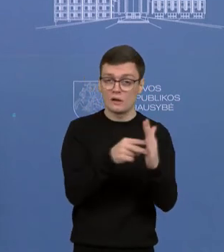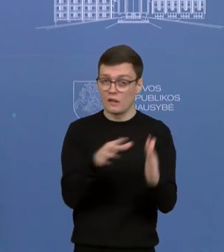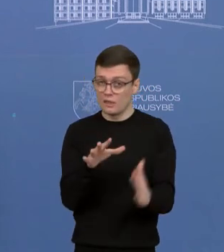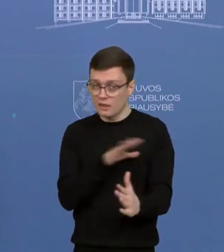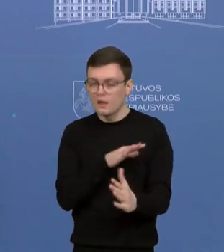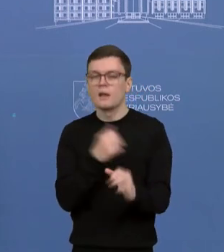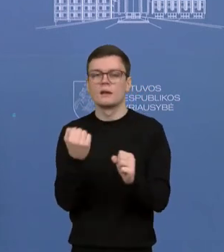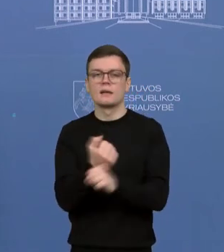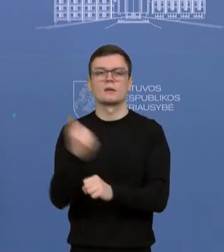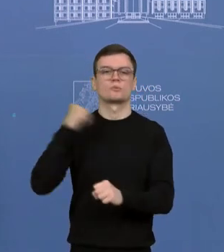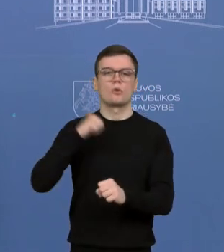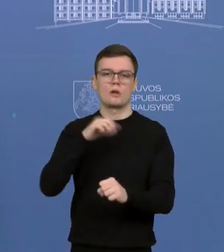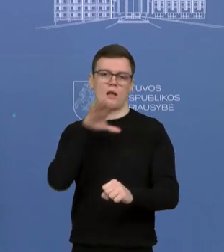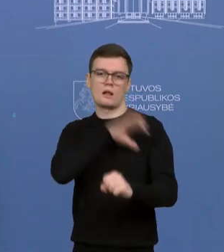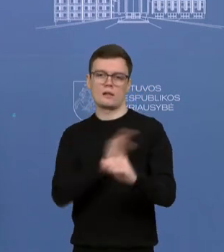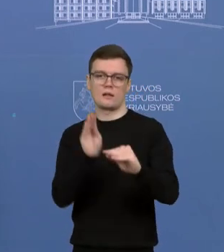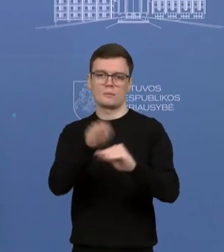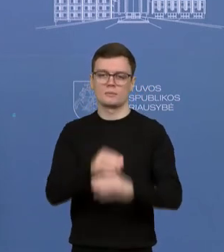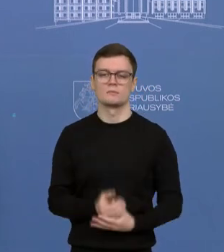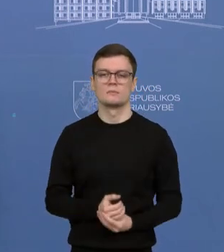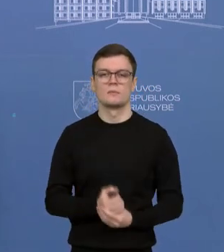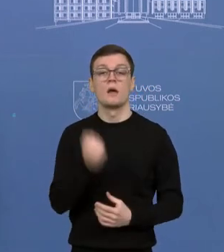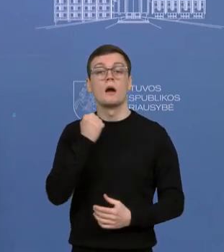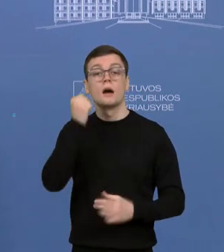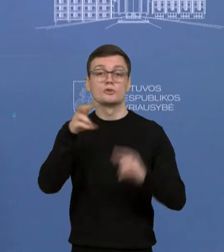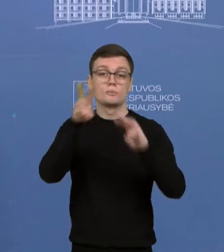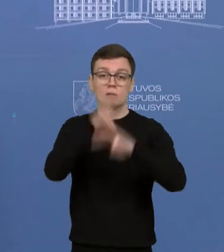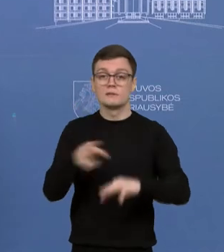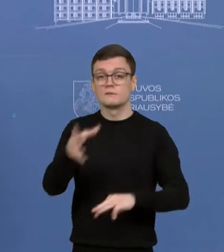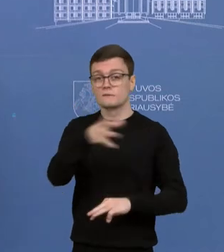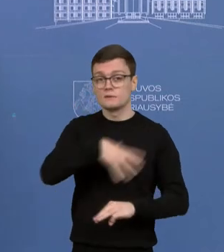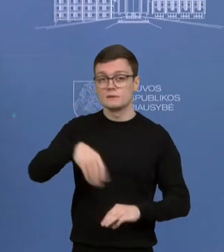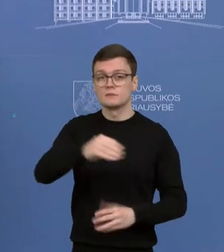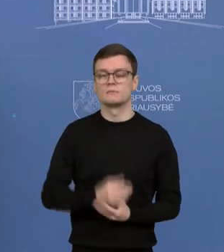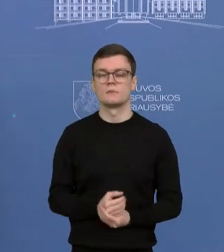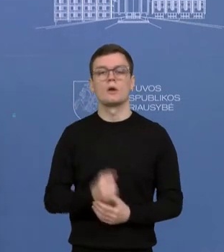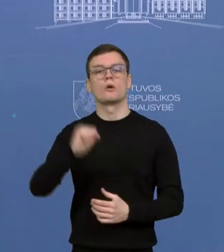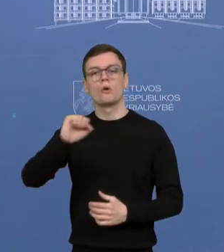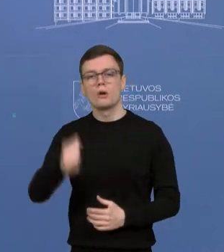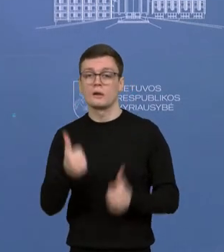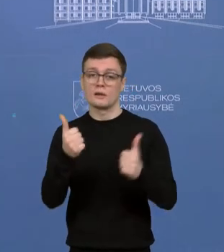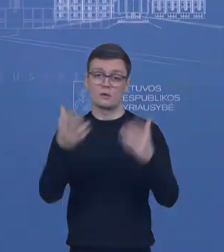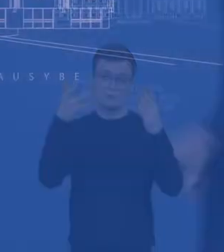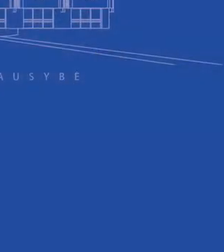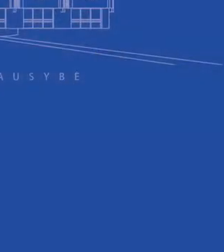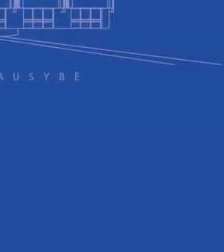pajamų didinimą. Ačiū ministrėms, ačiū viceministrei, kolegos, geros dienos.